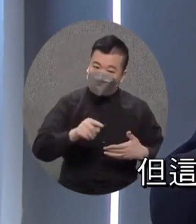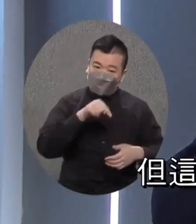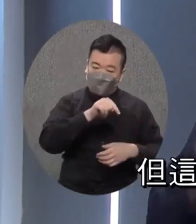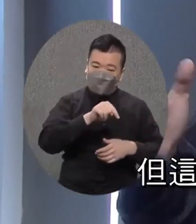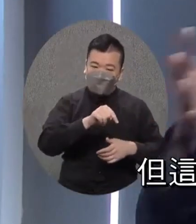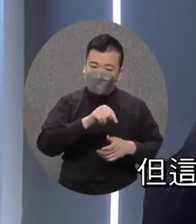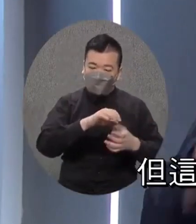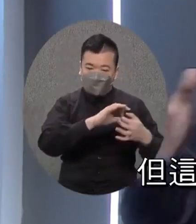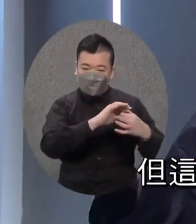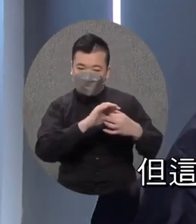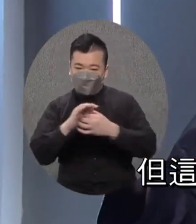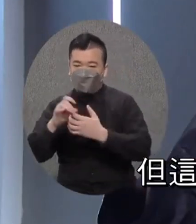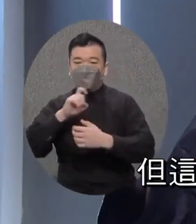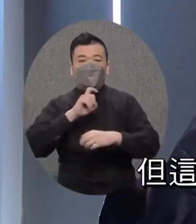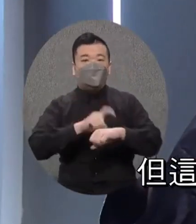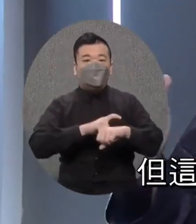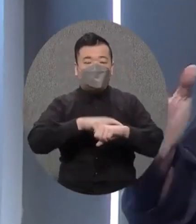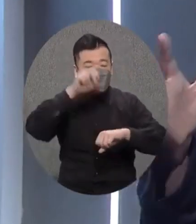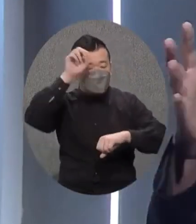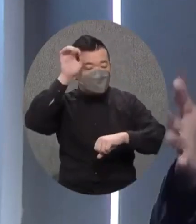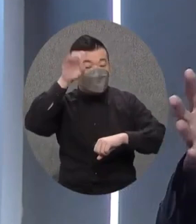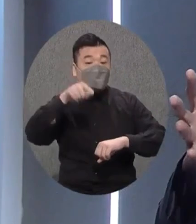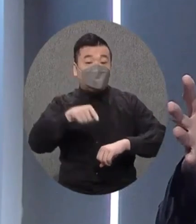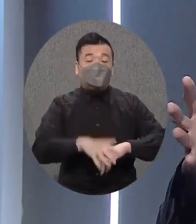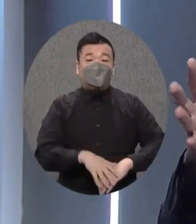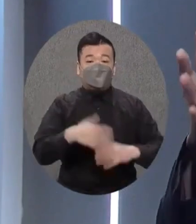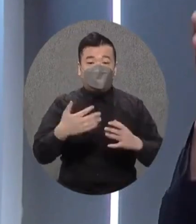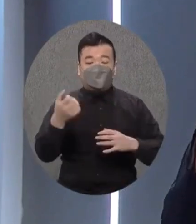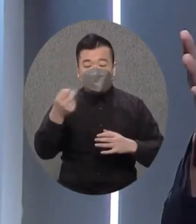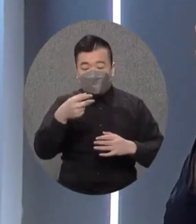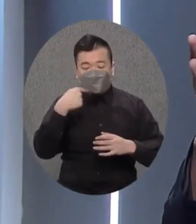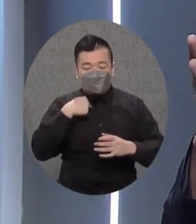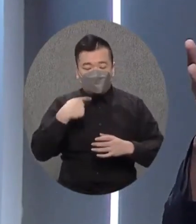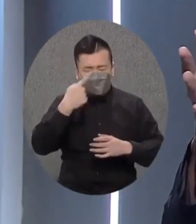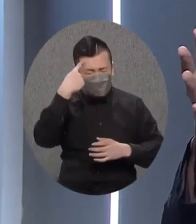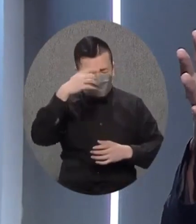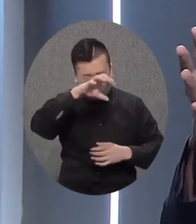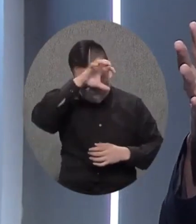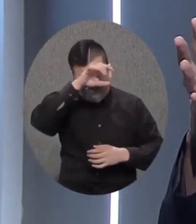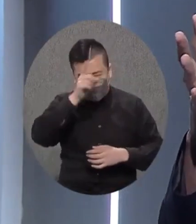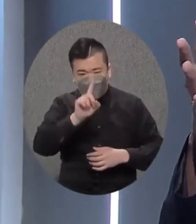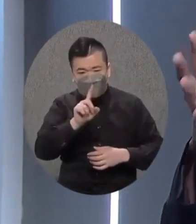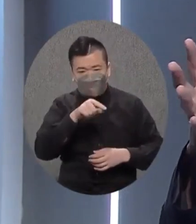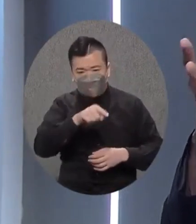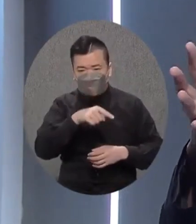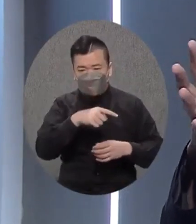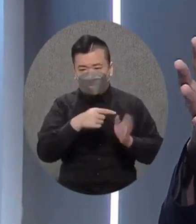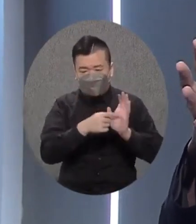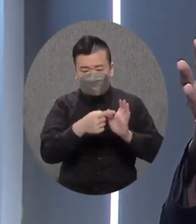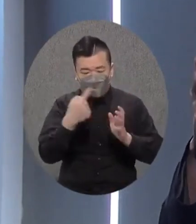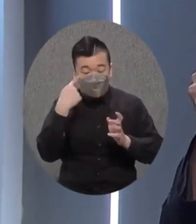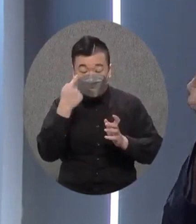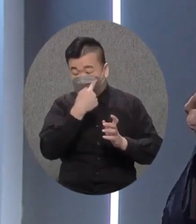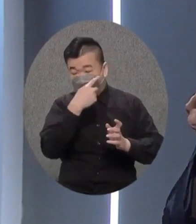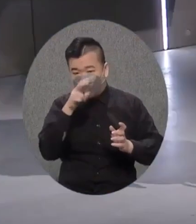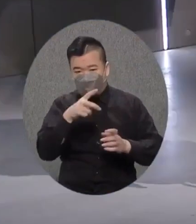一個連貫有時間性的一種創作，還有一件事就是我經常都有個印象，就是版畫的效果、個視覺效果